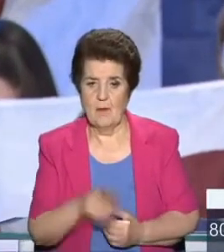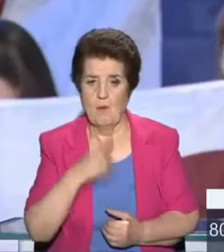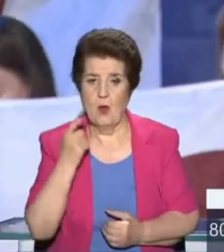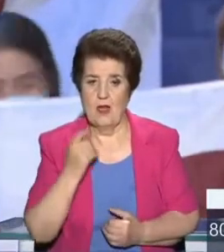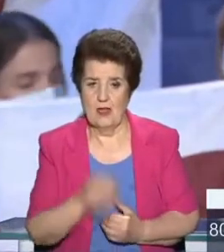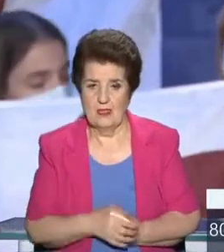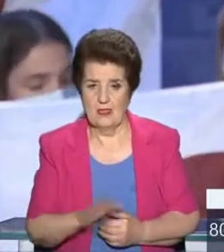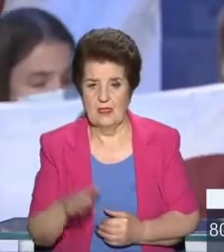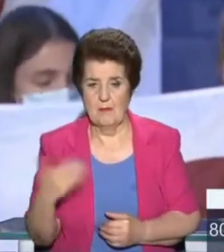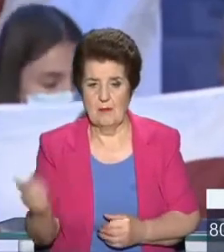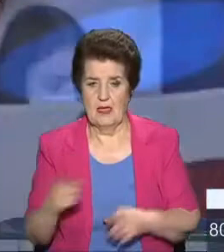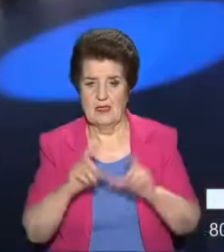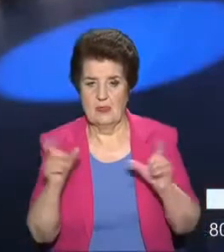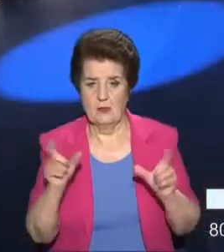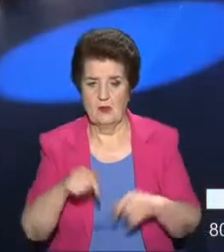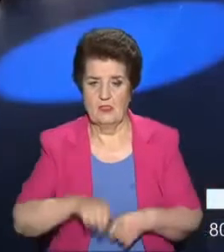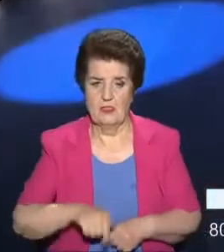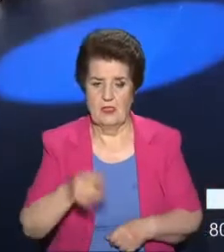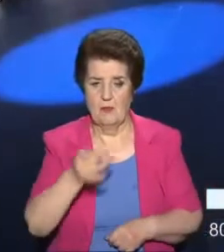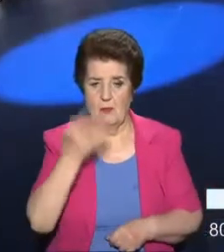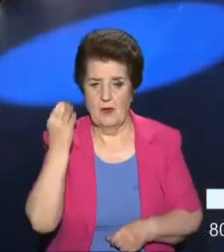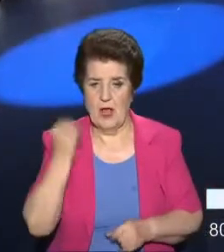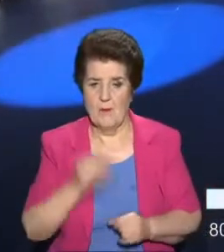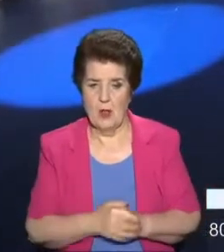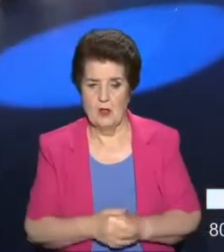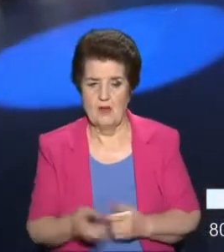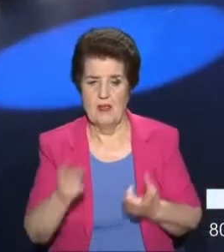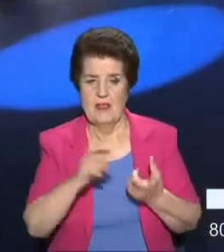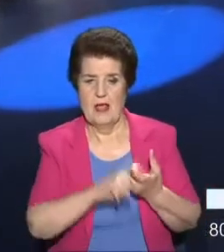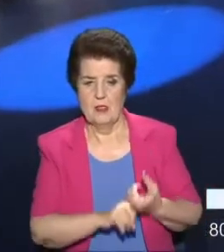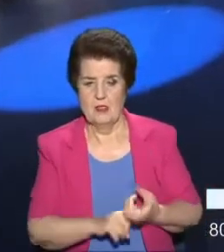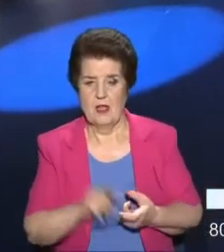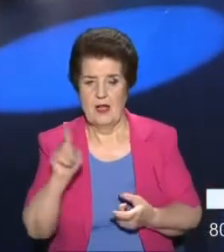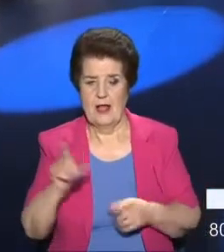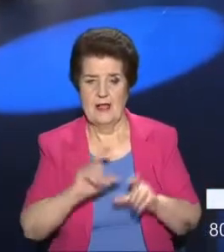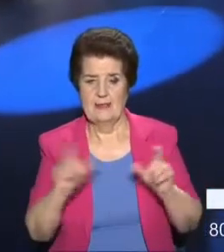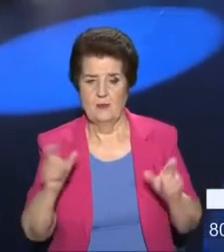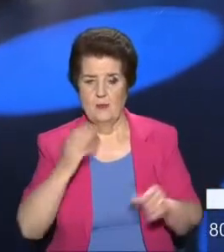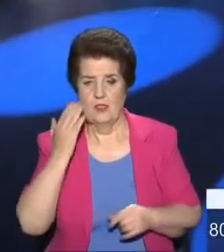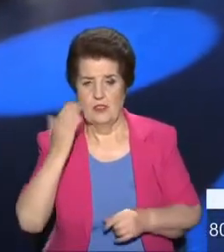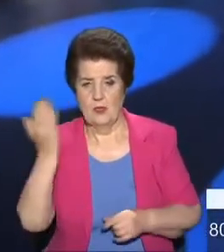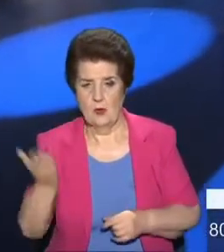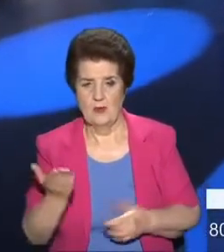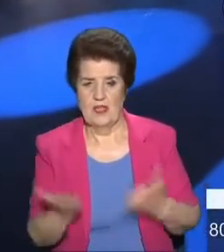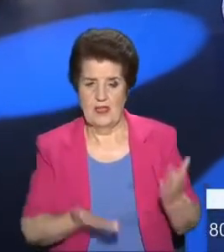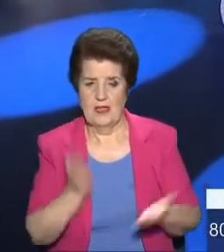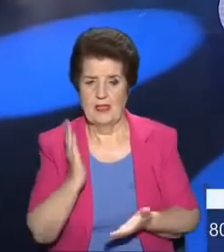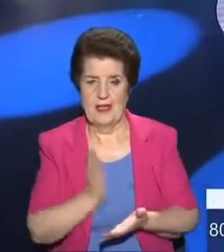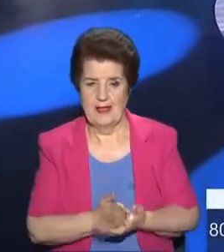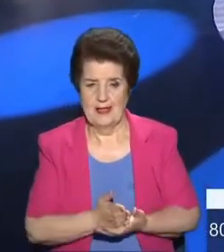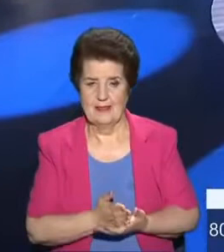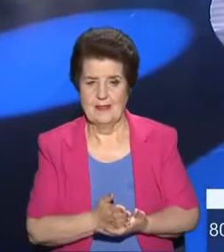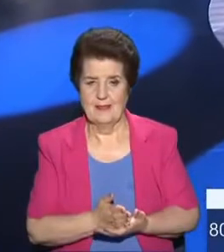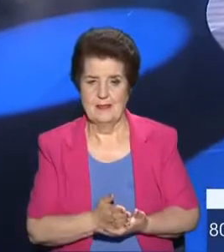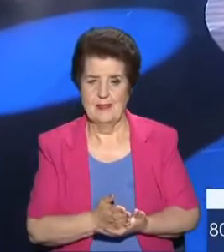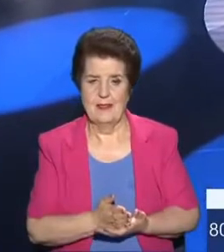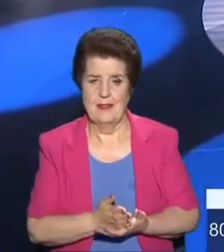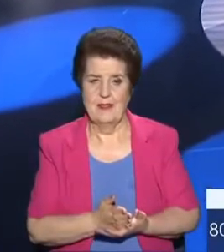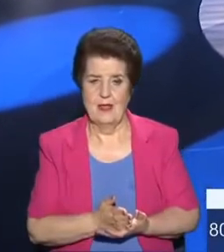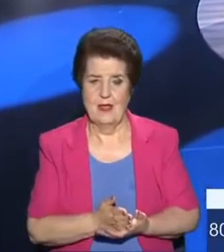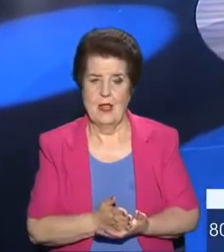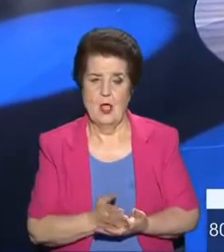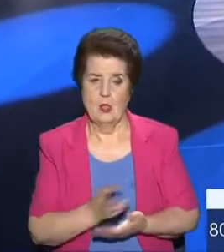din partea instituțiilor din Republica Moldova de a se conecta la instituțiile din România chiar dacă există până există